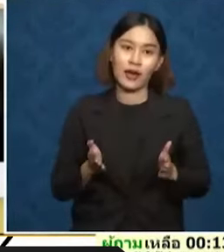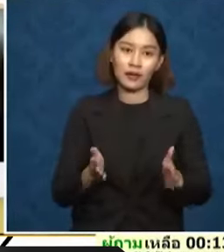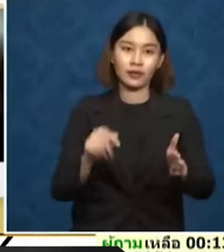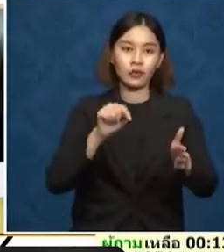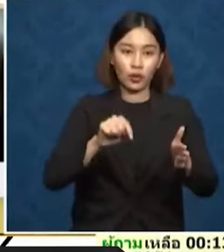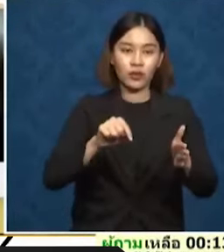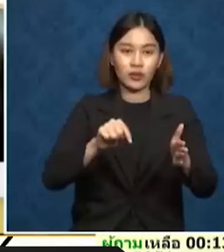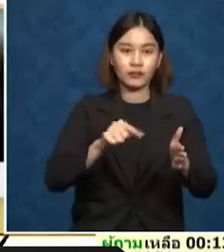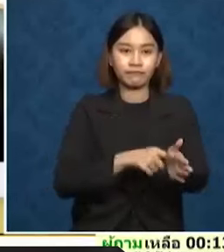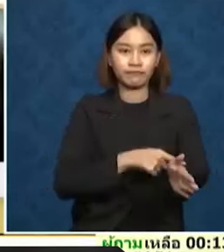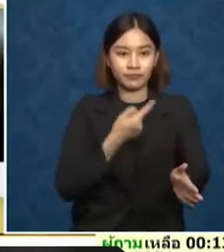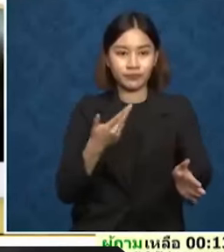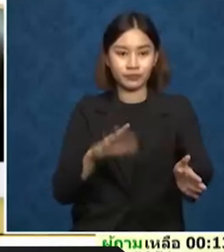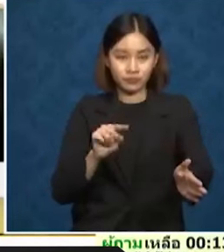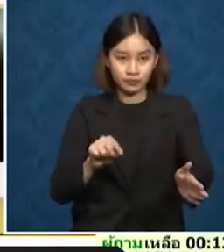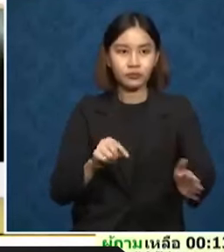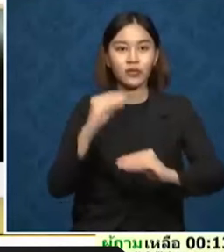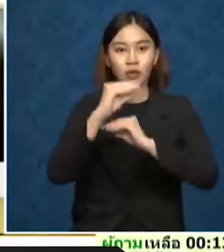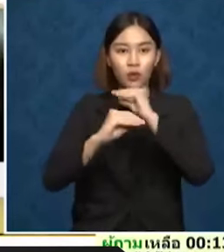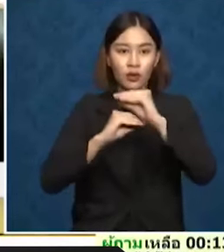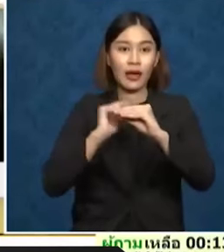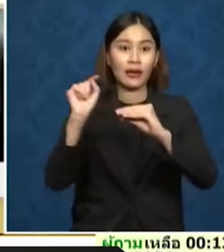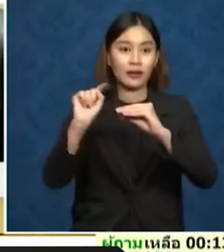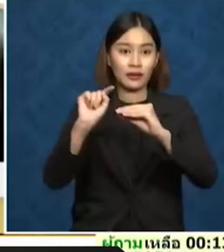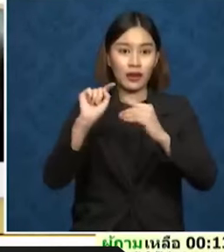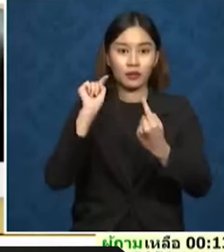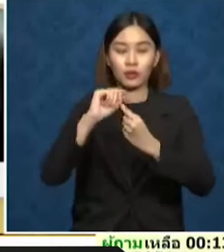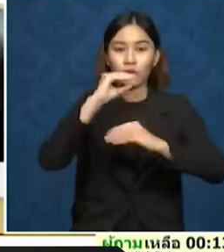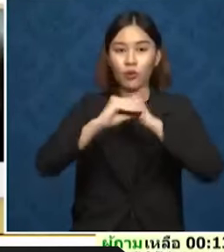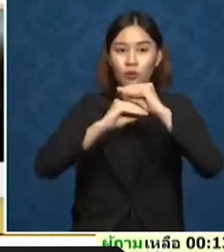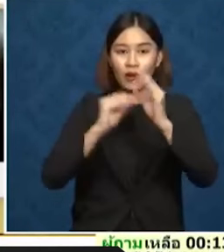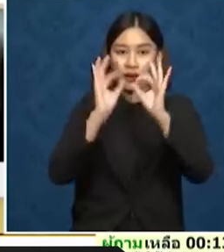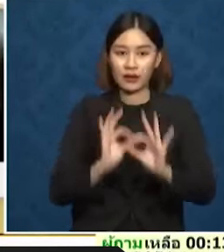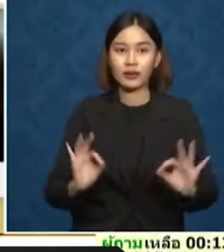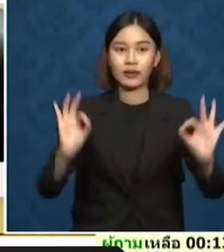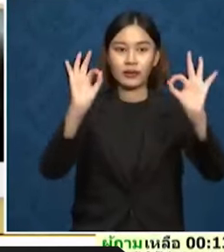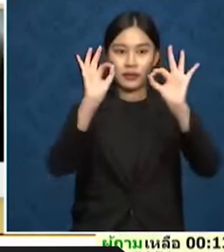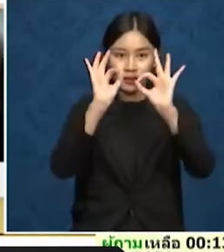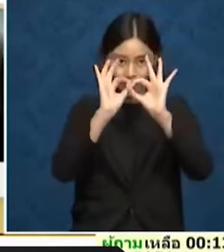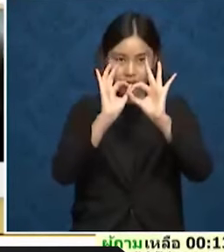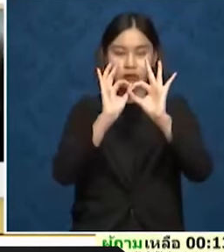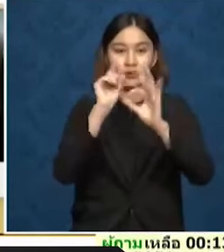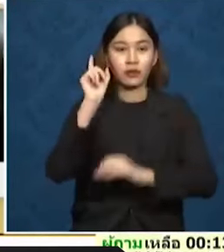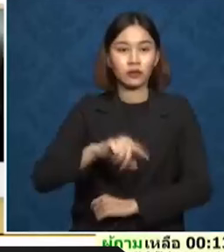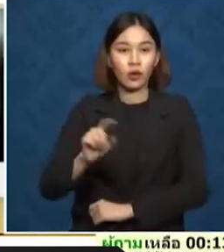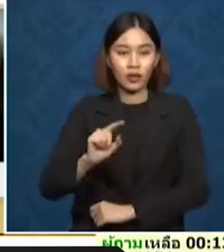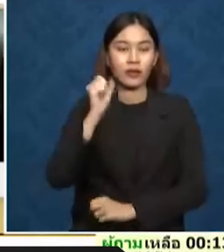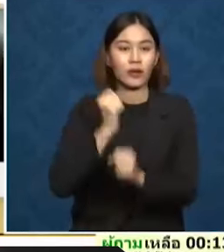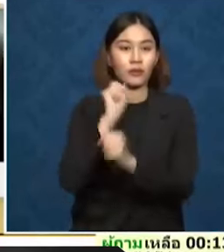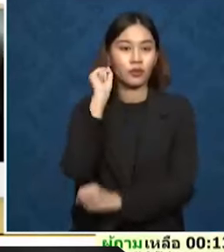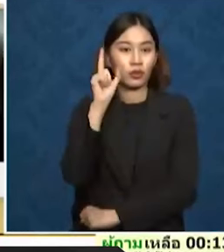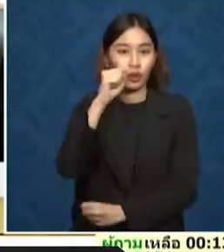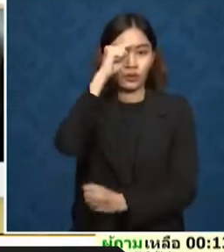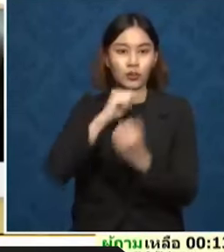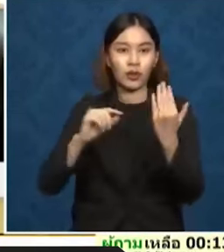ายนี้กันมาช้านานโครงการนี้จึงถือเป็นหนึ่งในโครงการที่สำคัญที่มีความจำเป็นเร่งด่วนของประเท